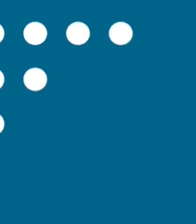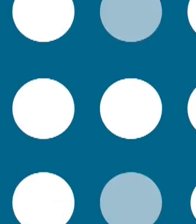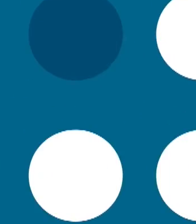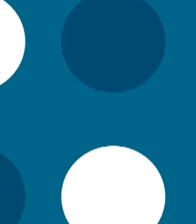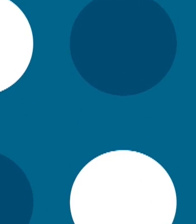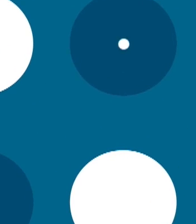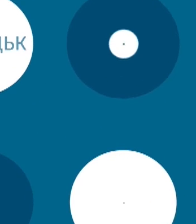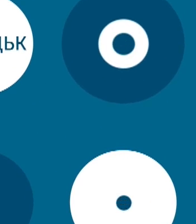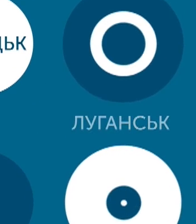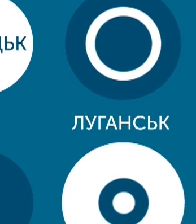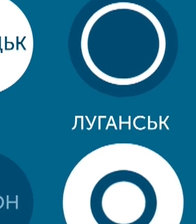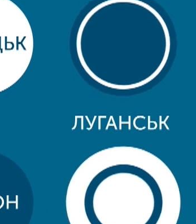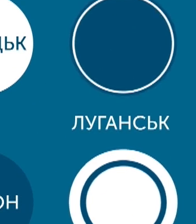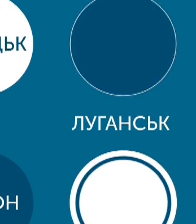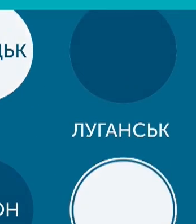що дивились наші новини.